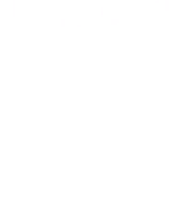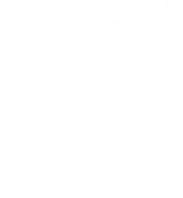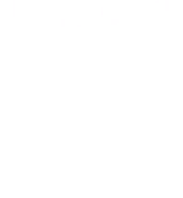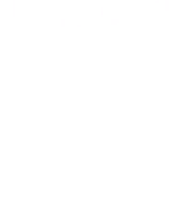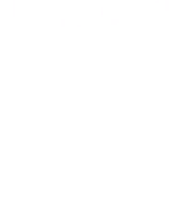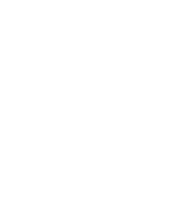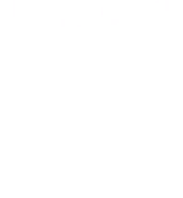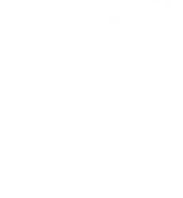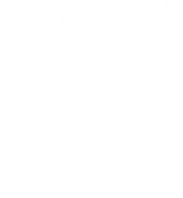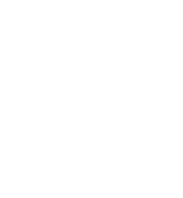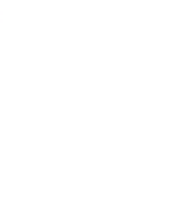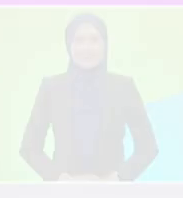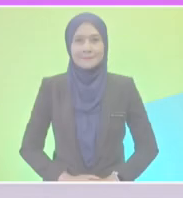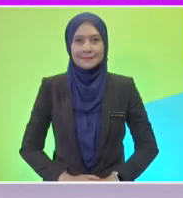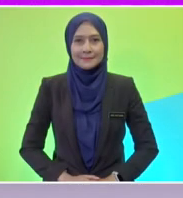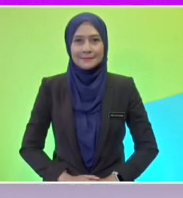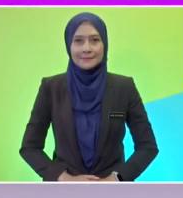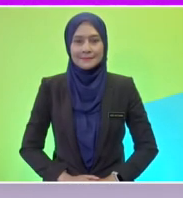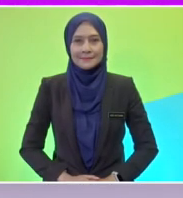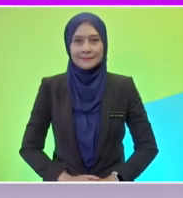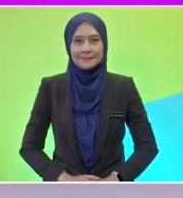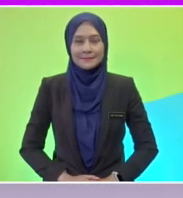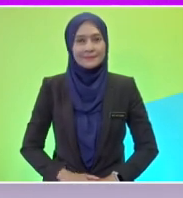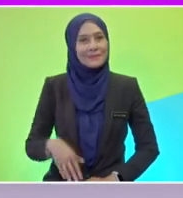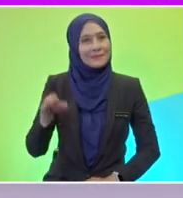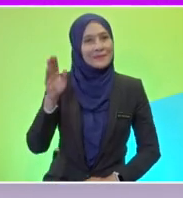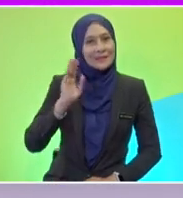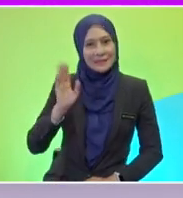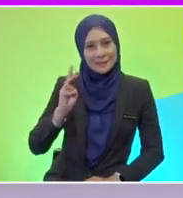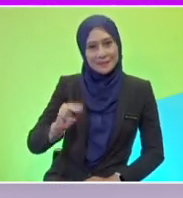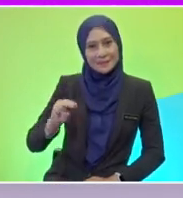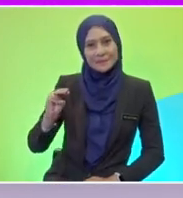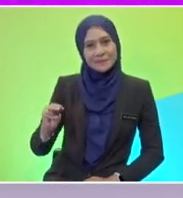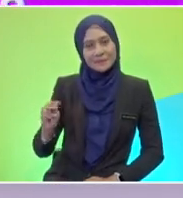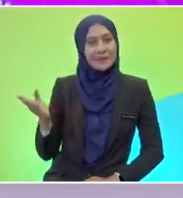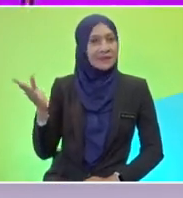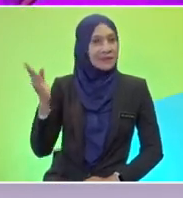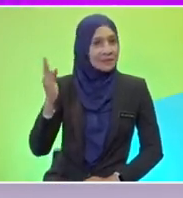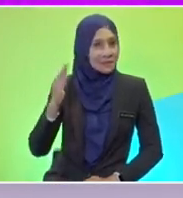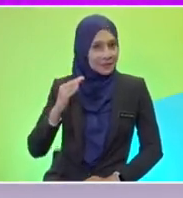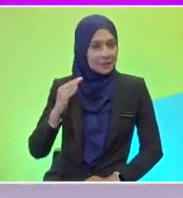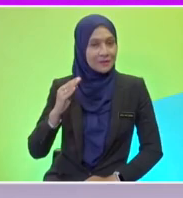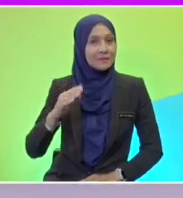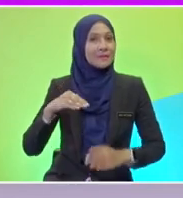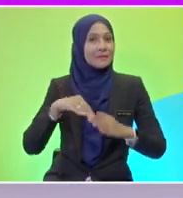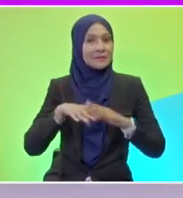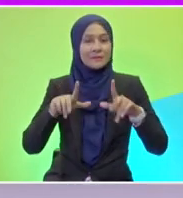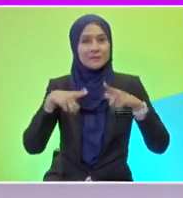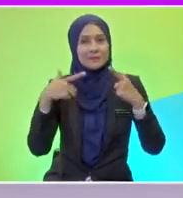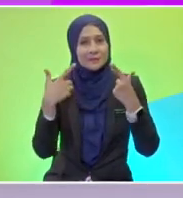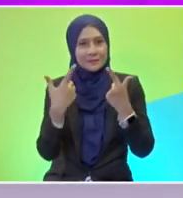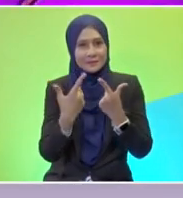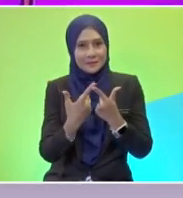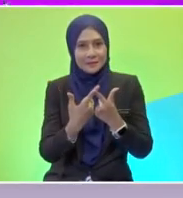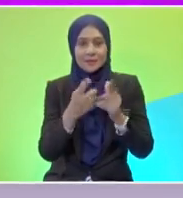Sidik TV KPM. Hai murid-murid semua. Ha, jom kita masuk ke kelas di slot prasekolah dan